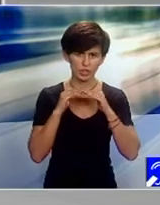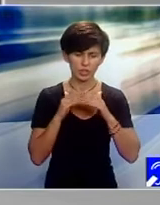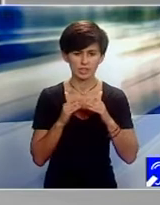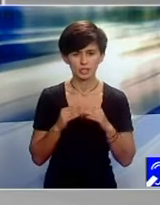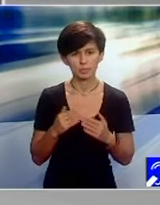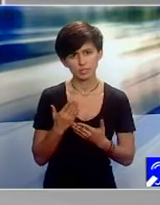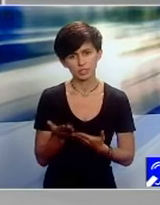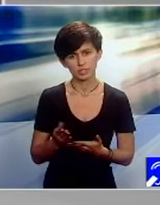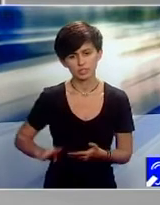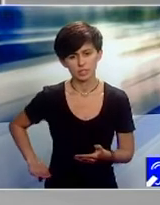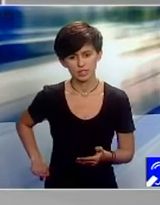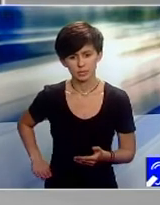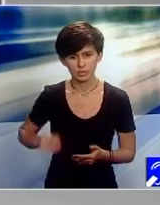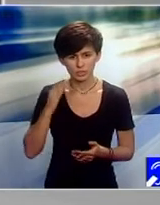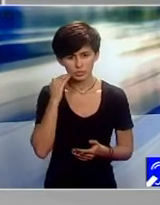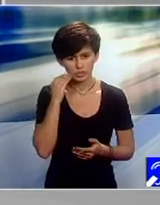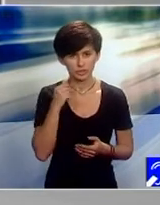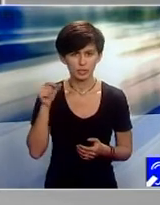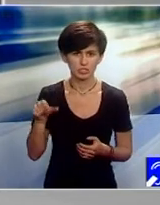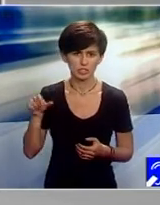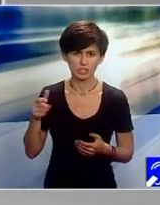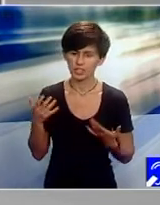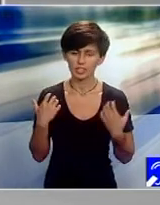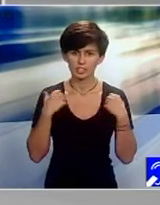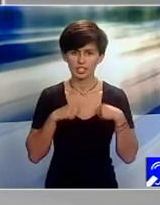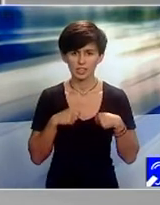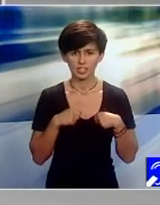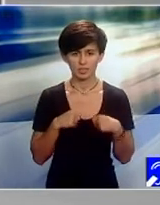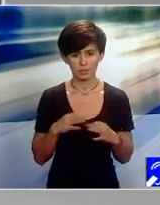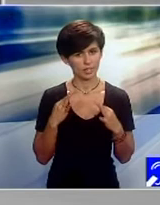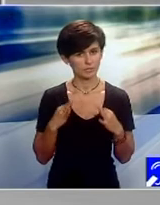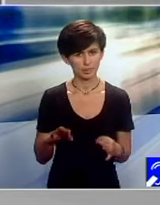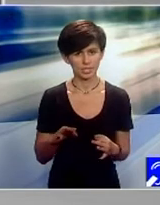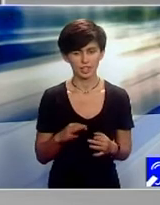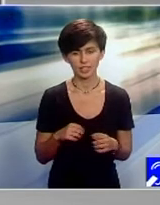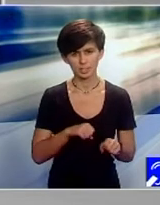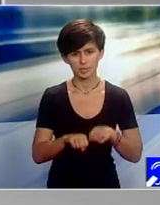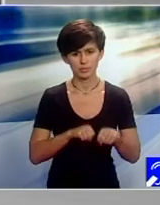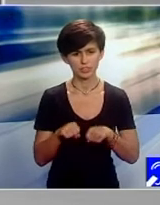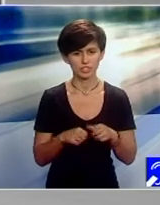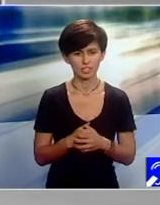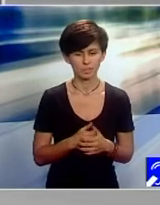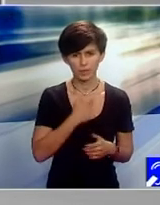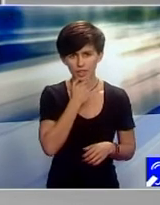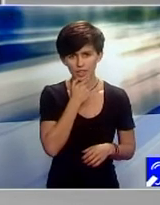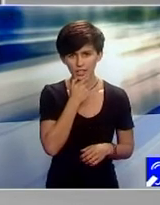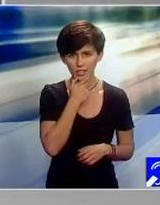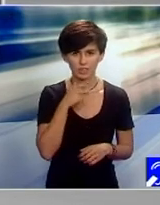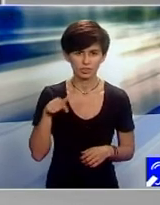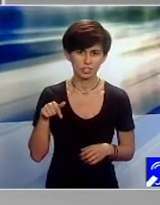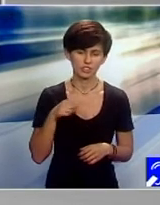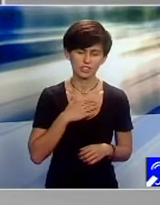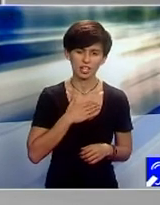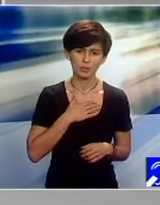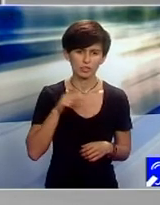și persoanelor care se îmbracă elegant pe bicicletă. Anul acesta am avut în luna mai Velo Chic, în